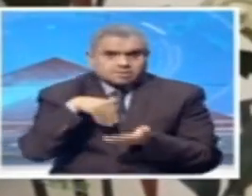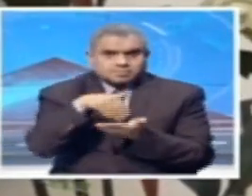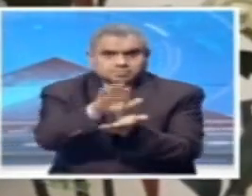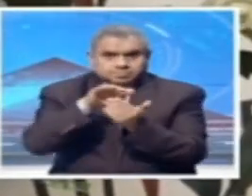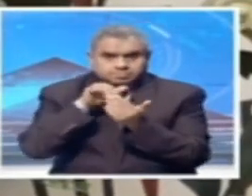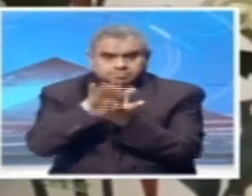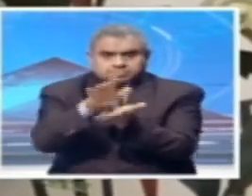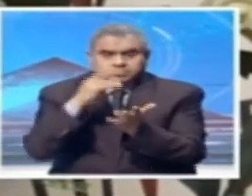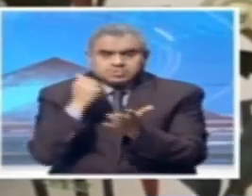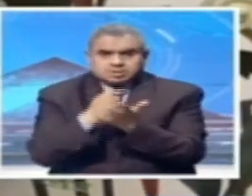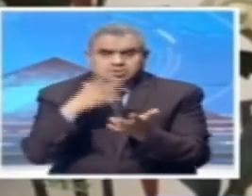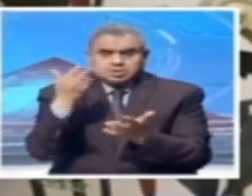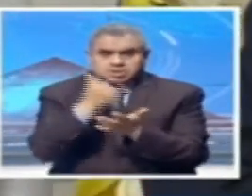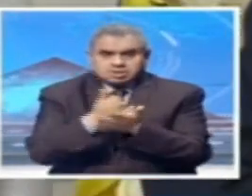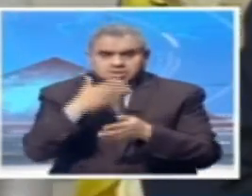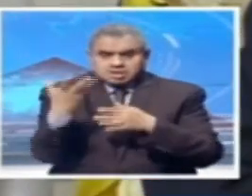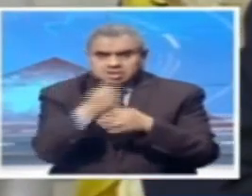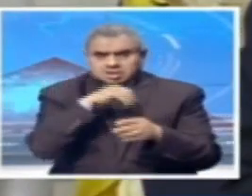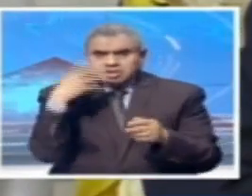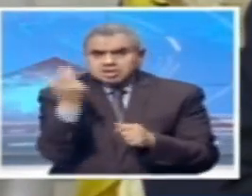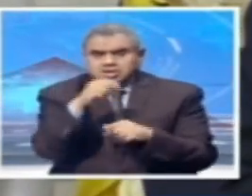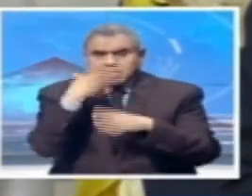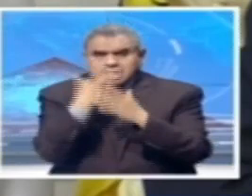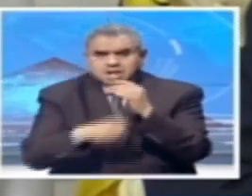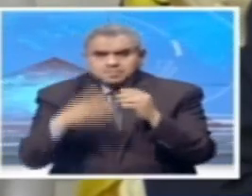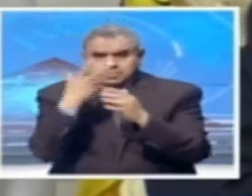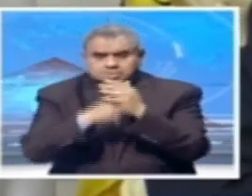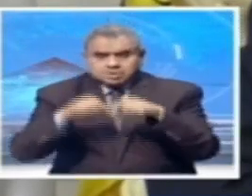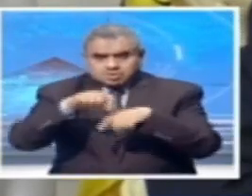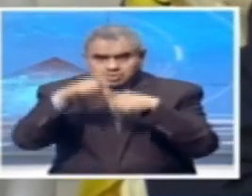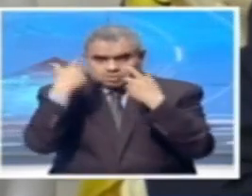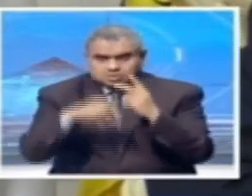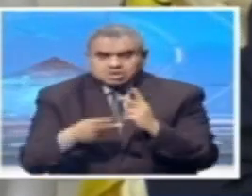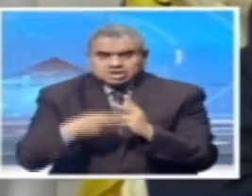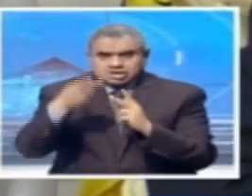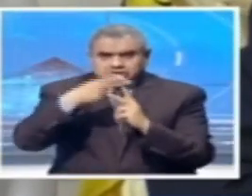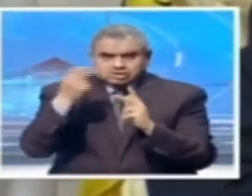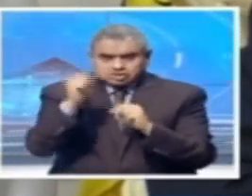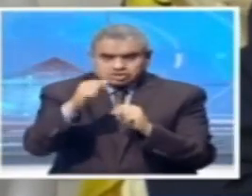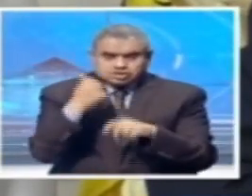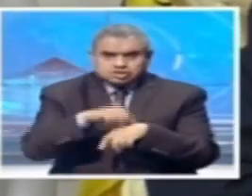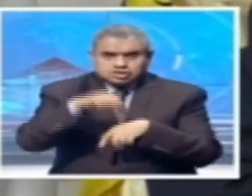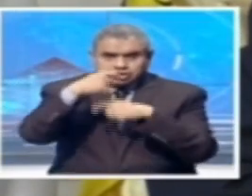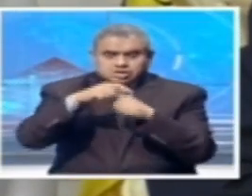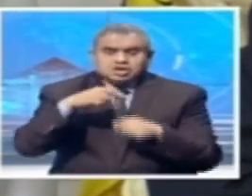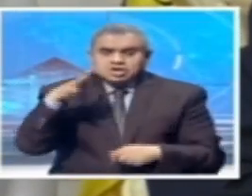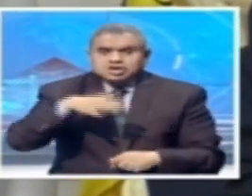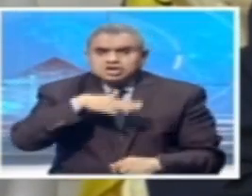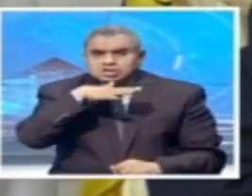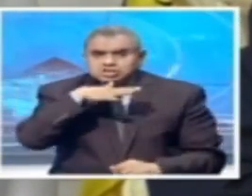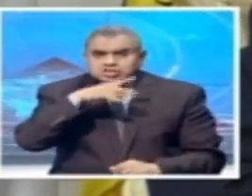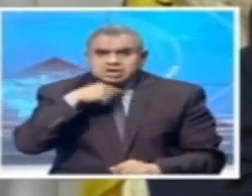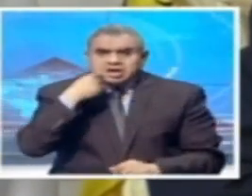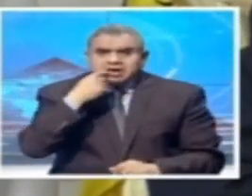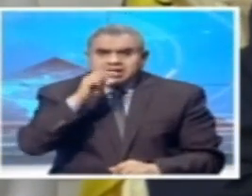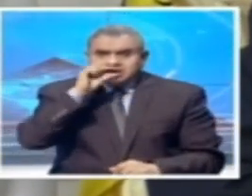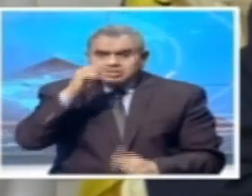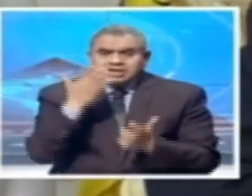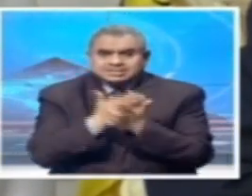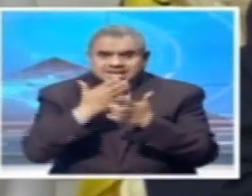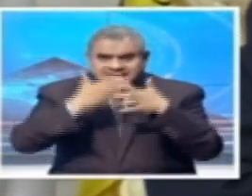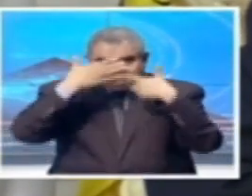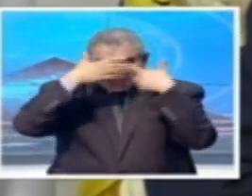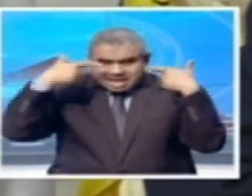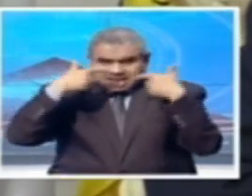المتكاملة لأبنائنا من مواطني رفح والشيخ زويد اللي هم أديروا نتيجة العمليات